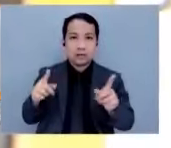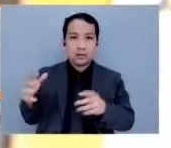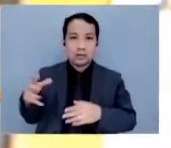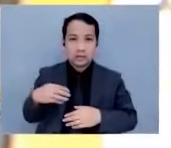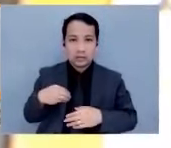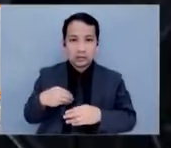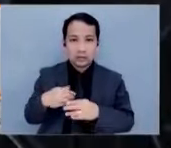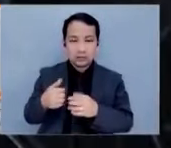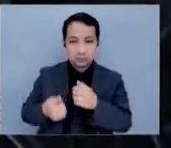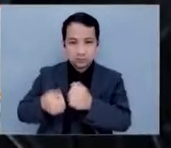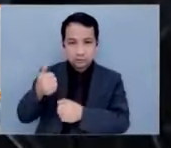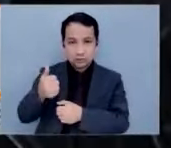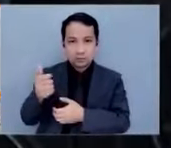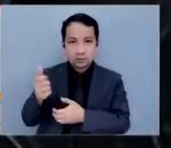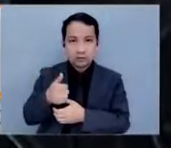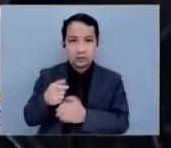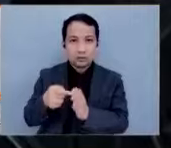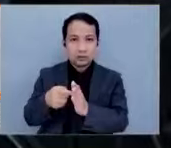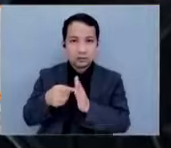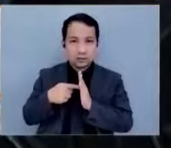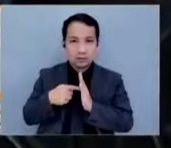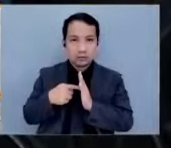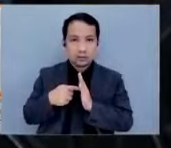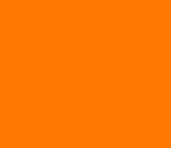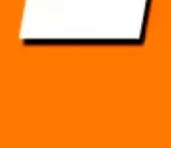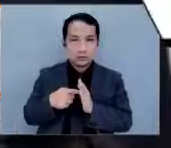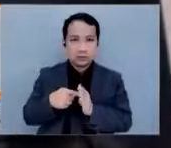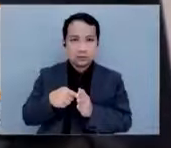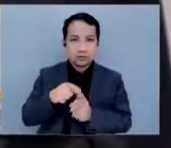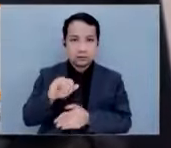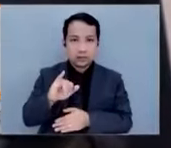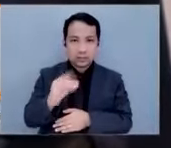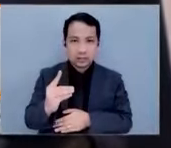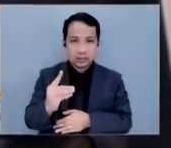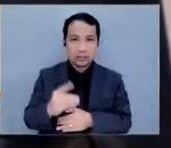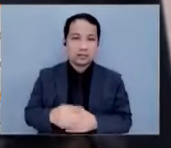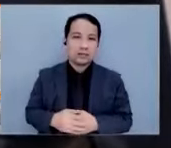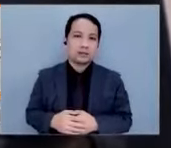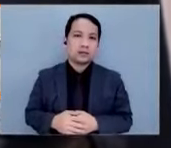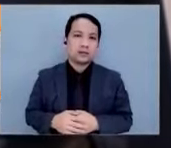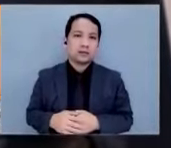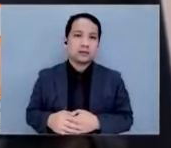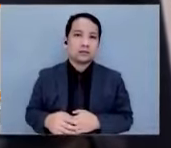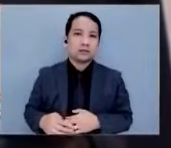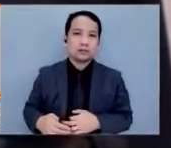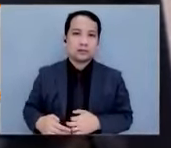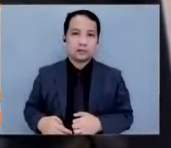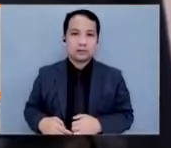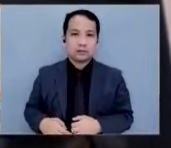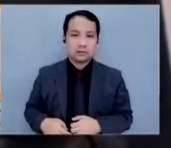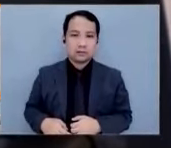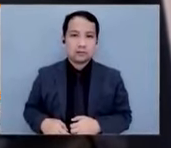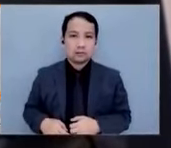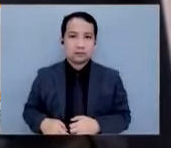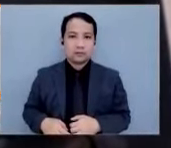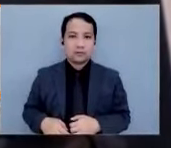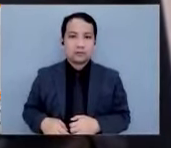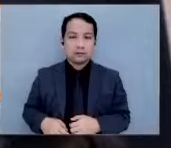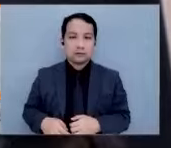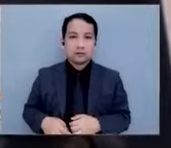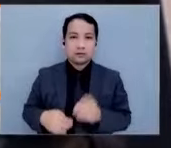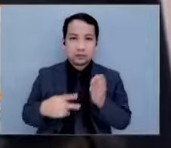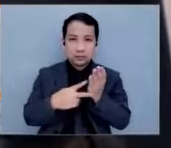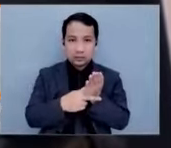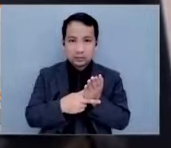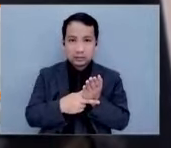panalo, lalo't required ang valid ID. Yung ticket kasi, transferable yan. Kung sinong may